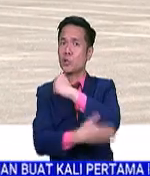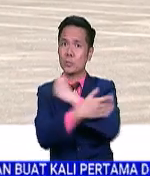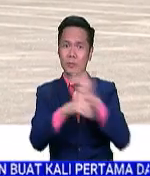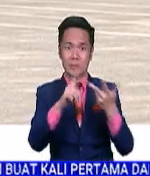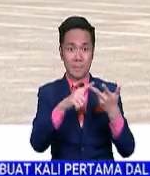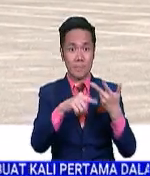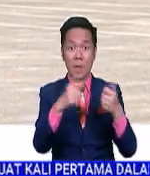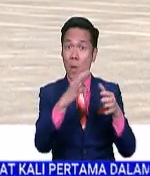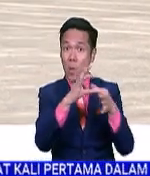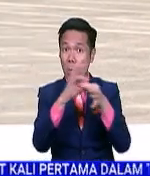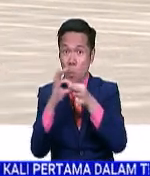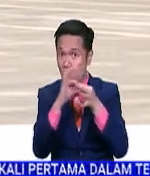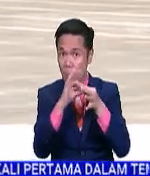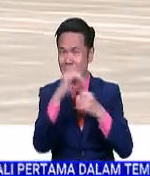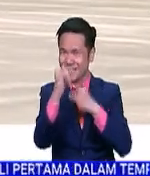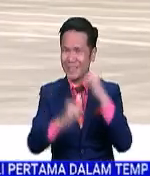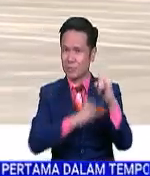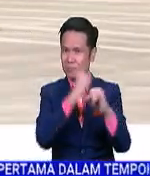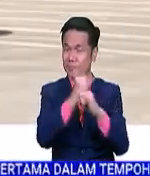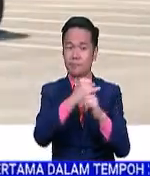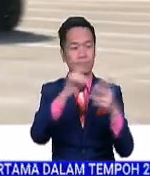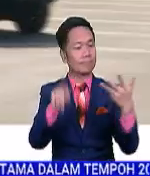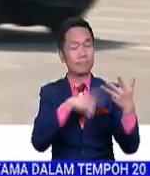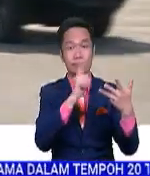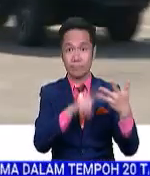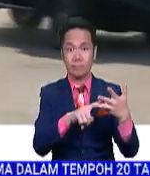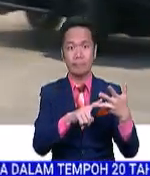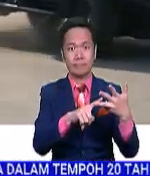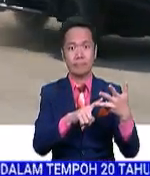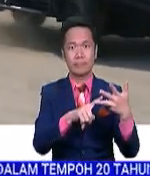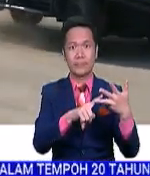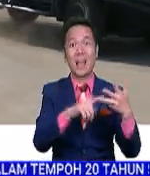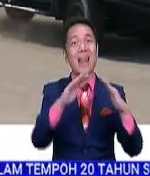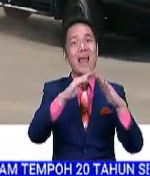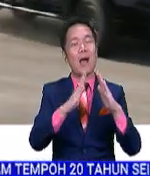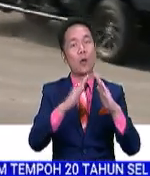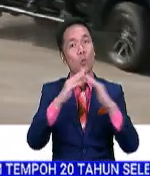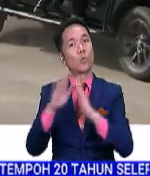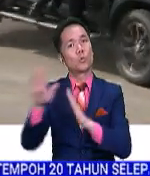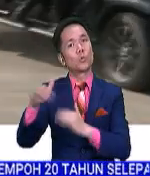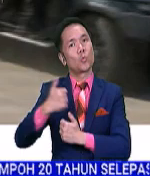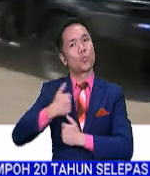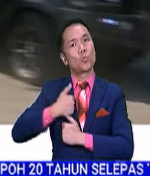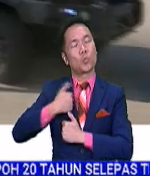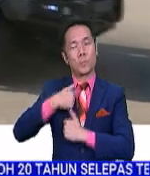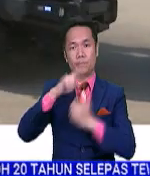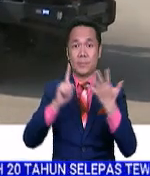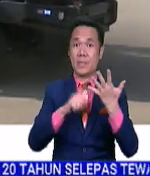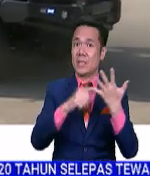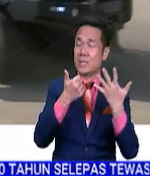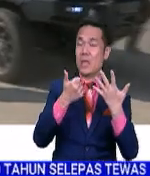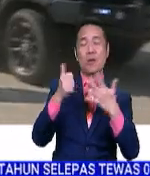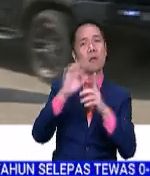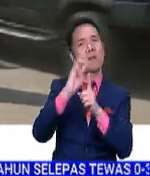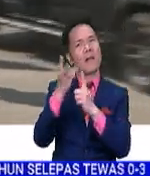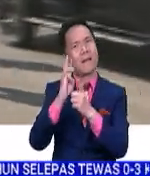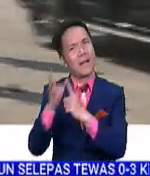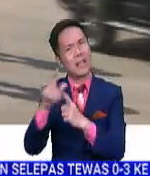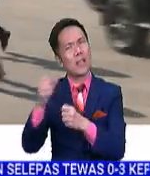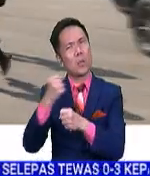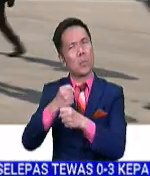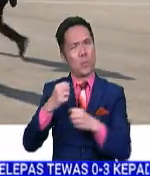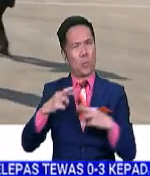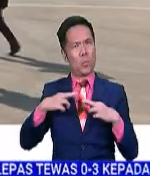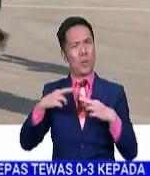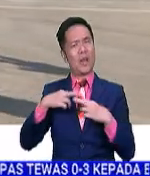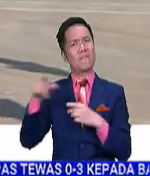mengeratkan kerjasama antarabangsa, memenuhi keperluan kediaman anggota, membela kebajikan veteran ATM